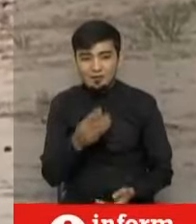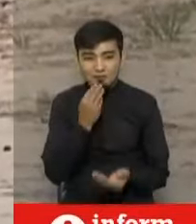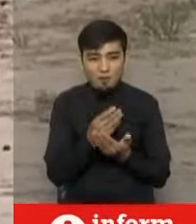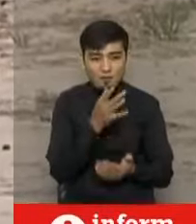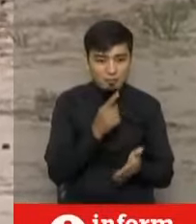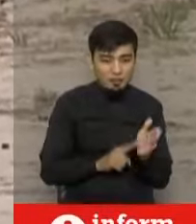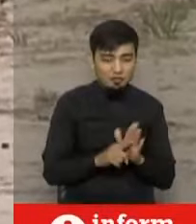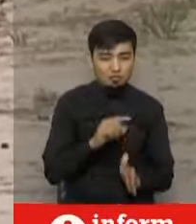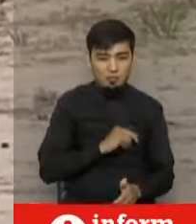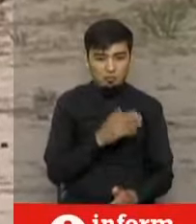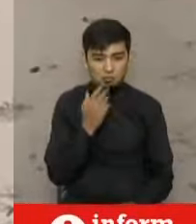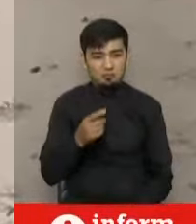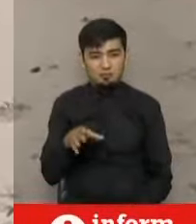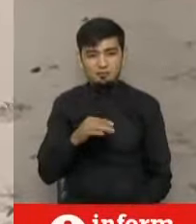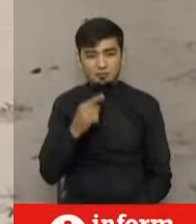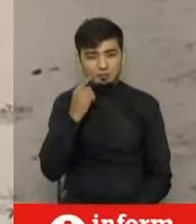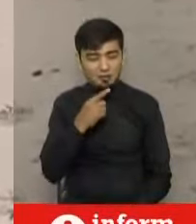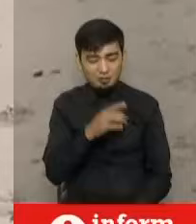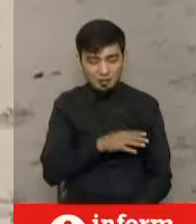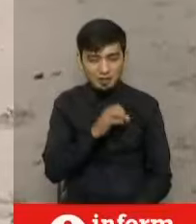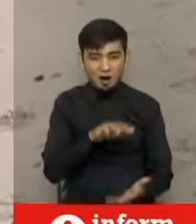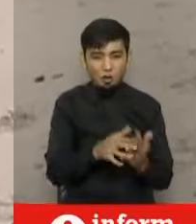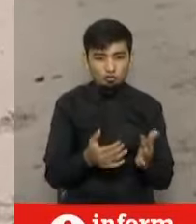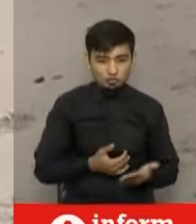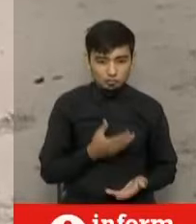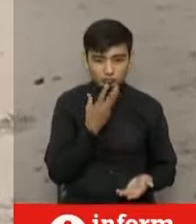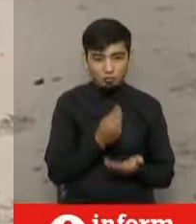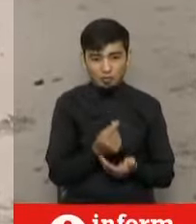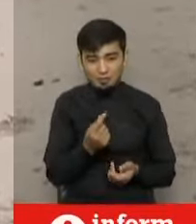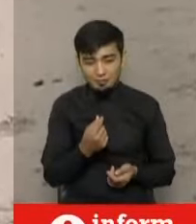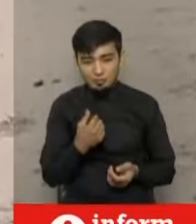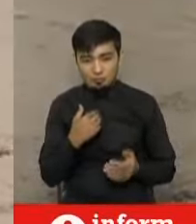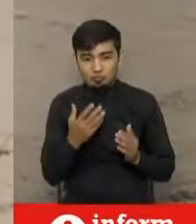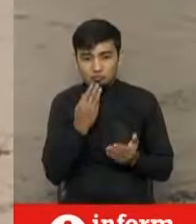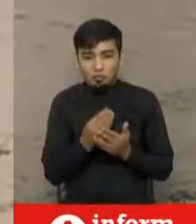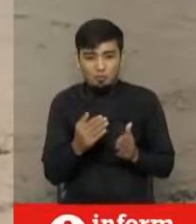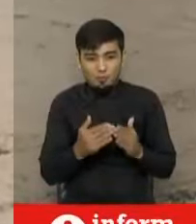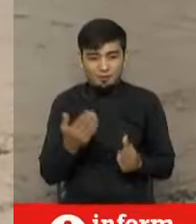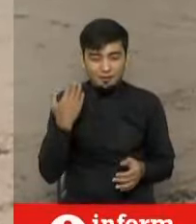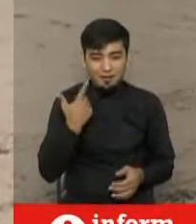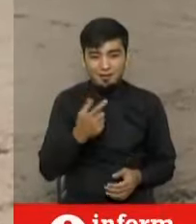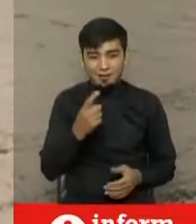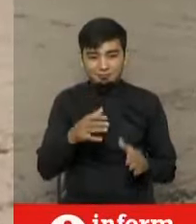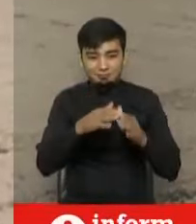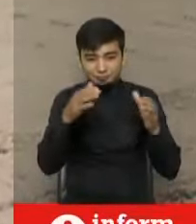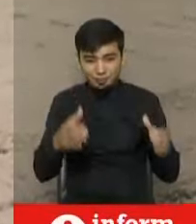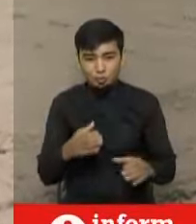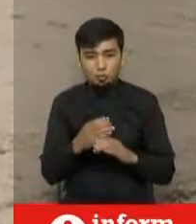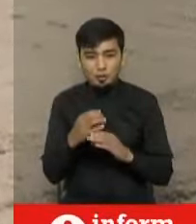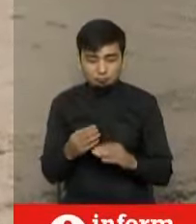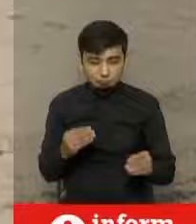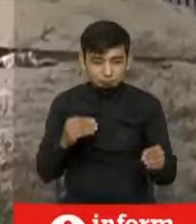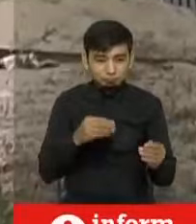іске қосылмағанына қынжылады тұрғындар. Өткен ауылдықтар өз ақшалары мен баспаналарына әлдеқашан газ құбырларын тартып қойған,